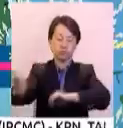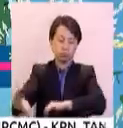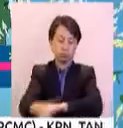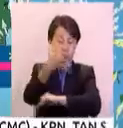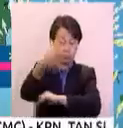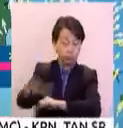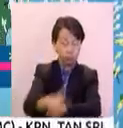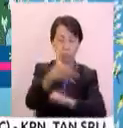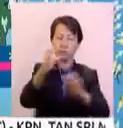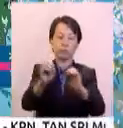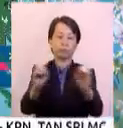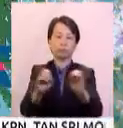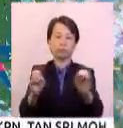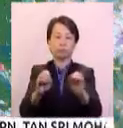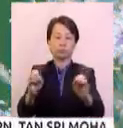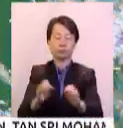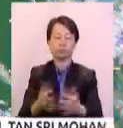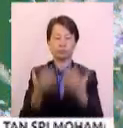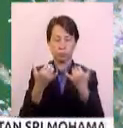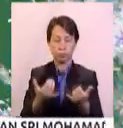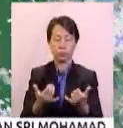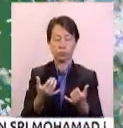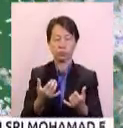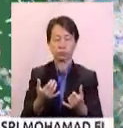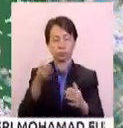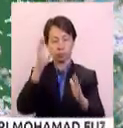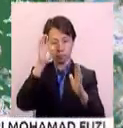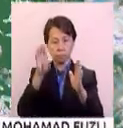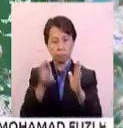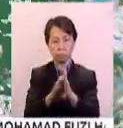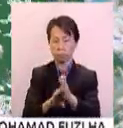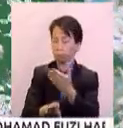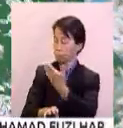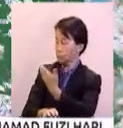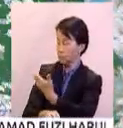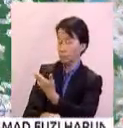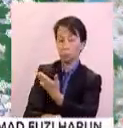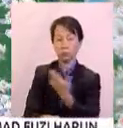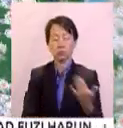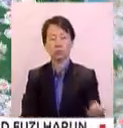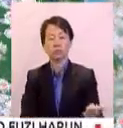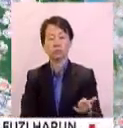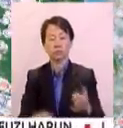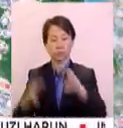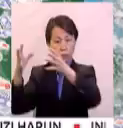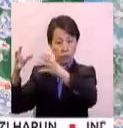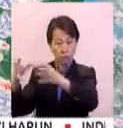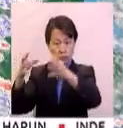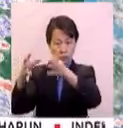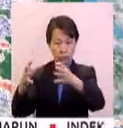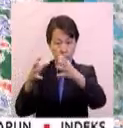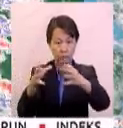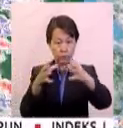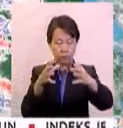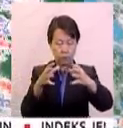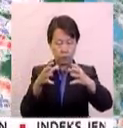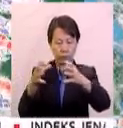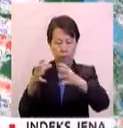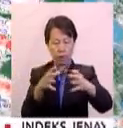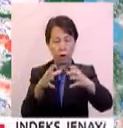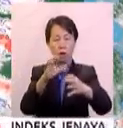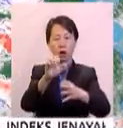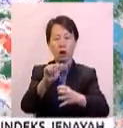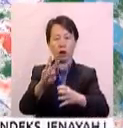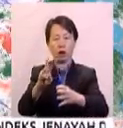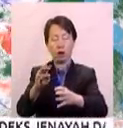dikeluarkan ketika ini. Beralih pula ke paparan imej satelit, dapat diperhatikan kelompok awan aktif lebih tertumpu di